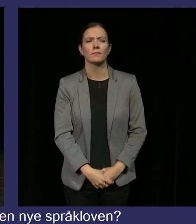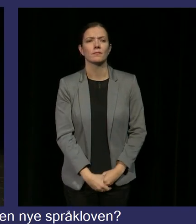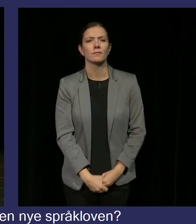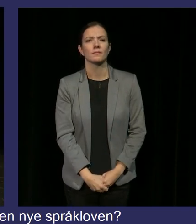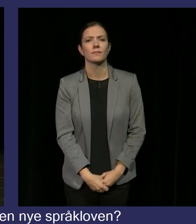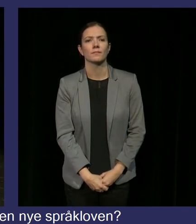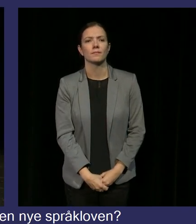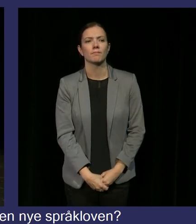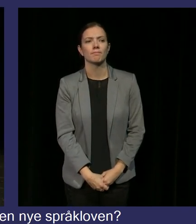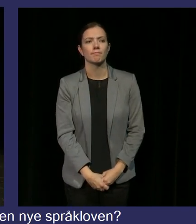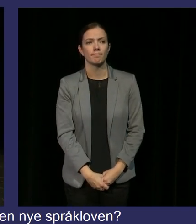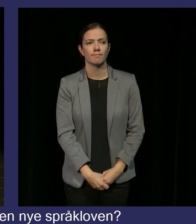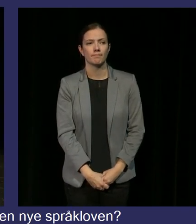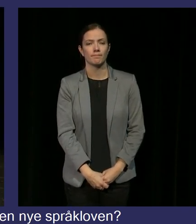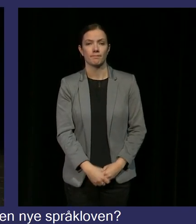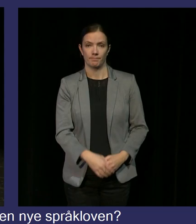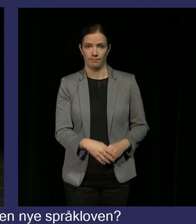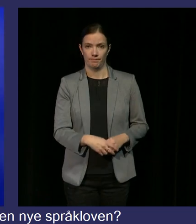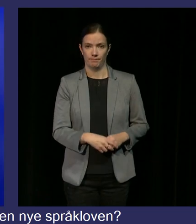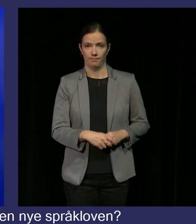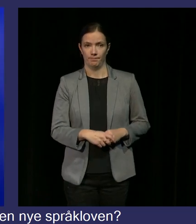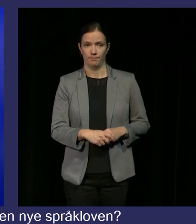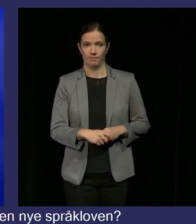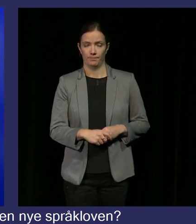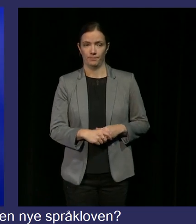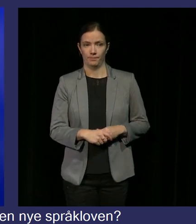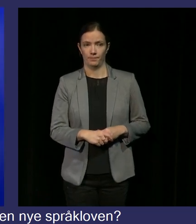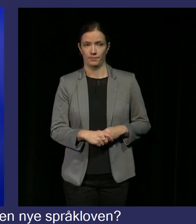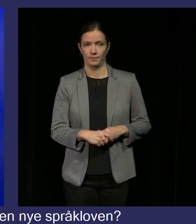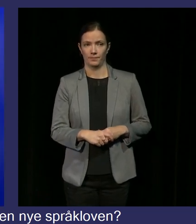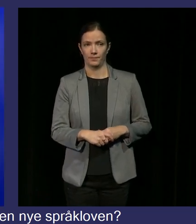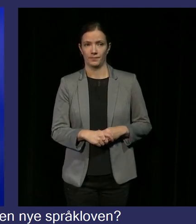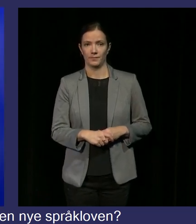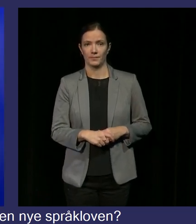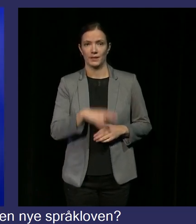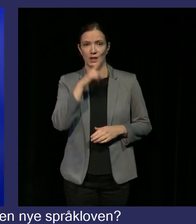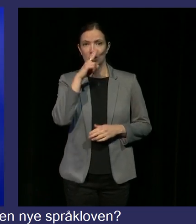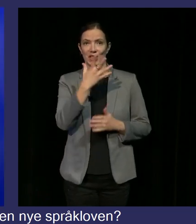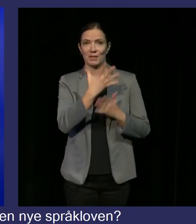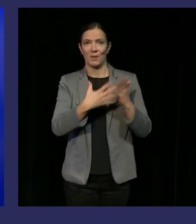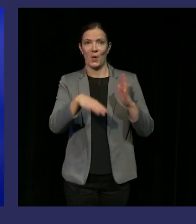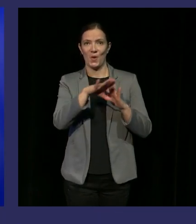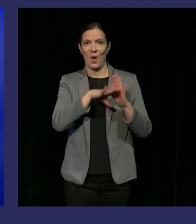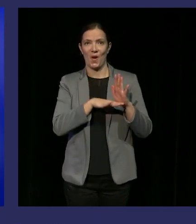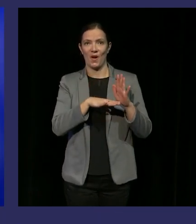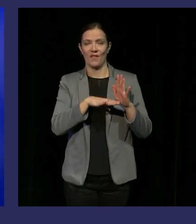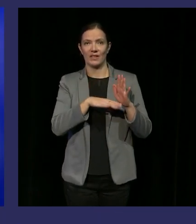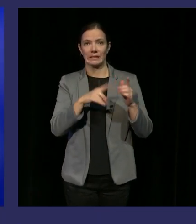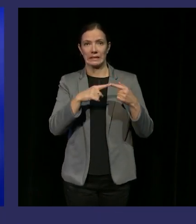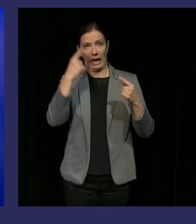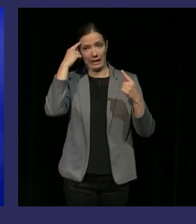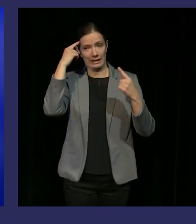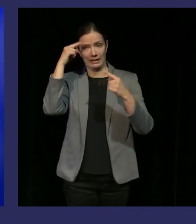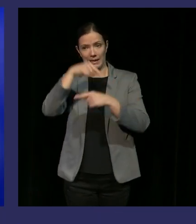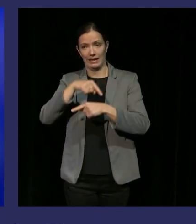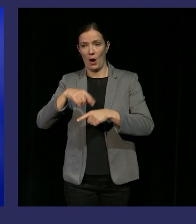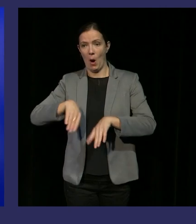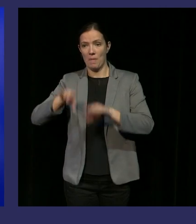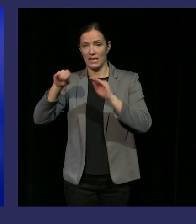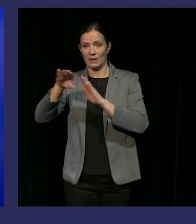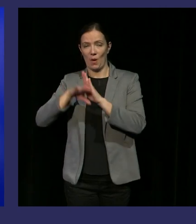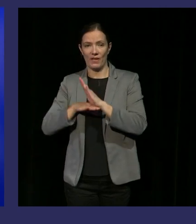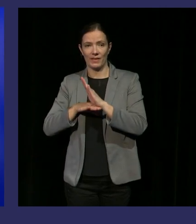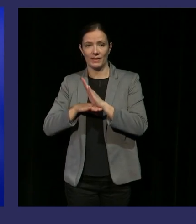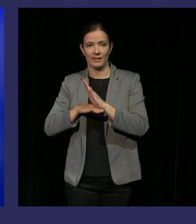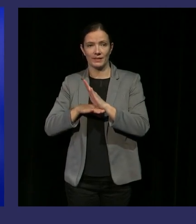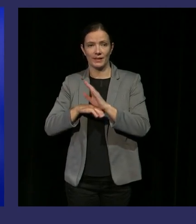Altså det, I all hovedsak så det en videreføring av nei ny språkloven innskyld meg nå var jeg helt på opplæringsloven. Ja, det var for det. Ja. Jeg hopper til nynorsk,